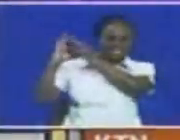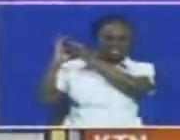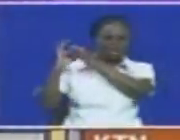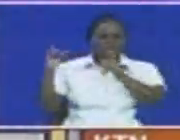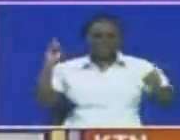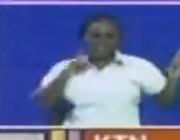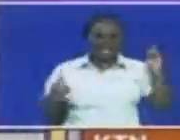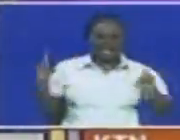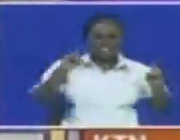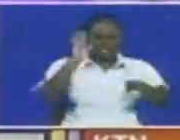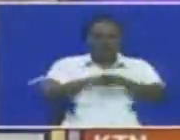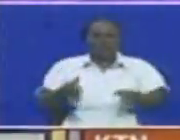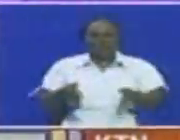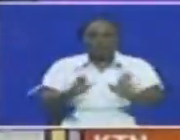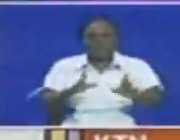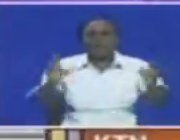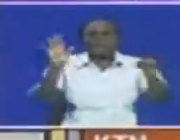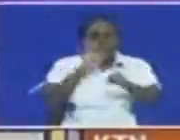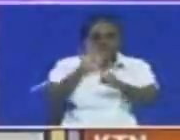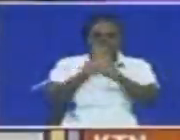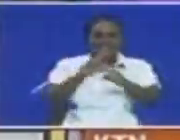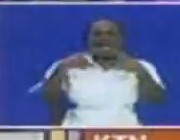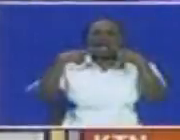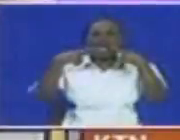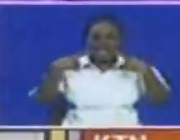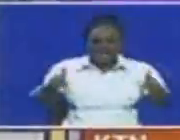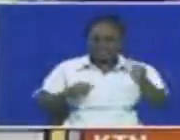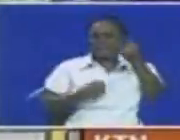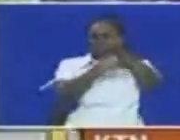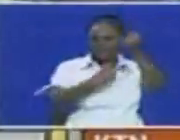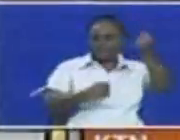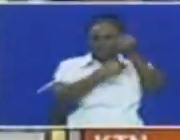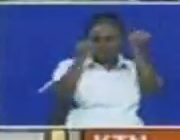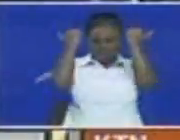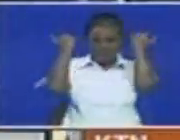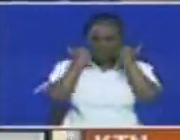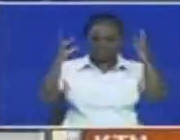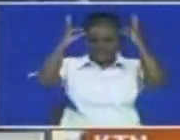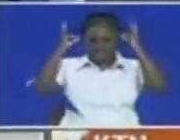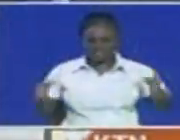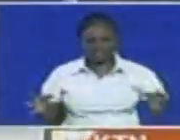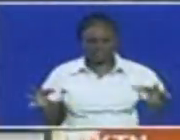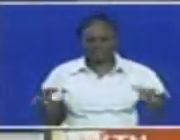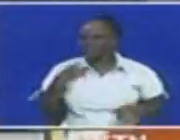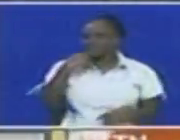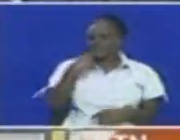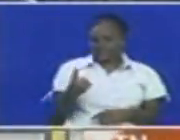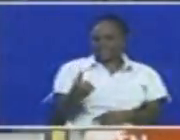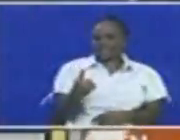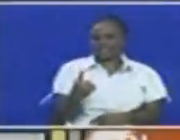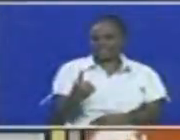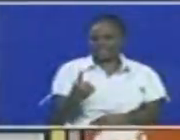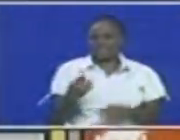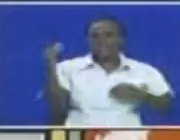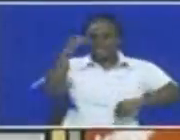zilichezwa kote barabarani, huku wengi wakitangaza kuunga mkono uamuzi wa mahakama. Tunasema kwamba ile